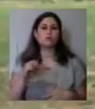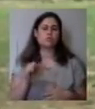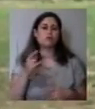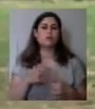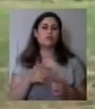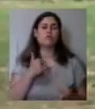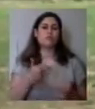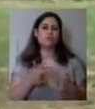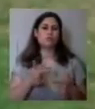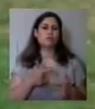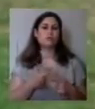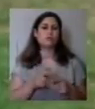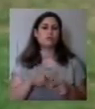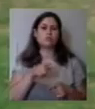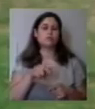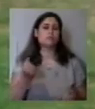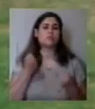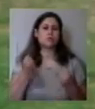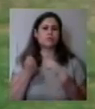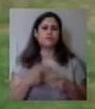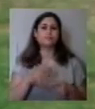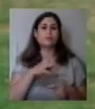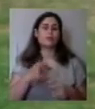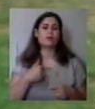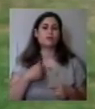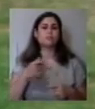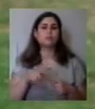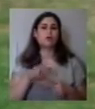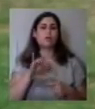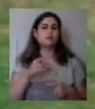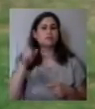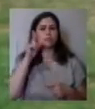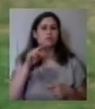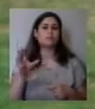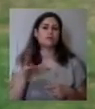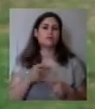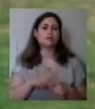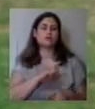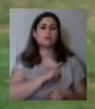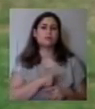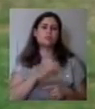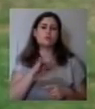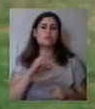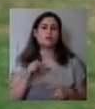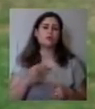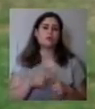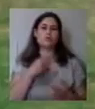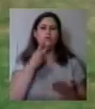готуємося по цих спортсменів. Ми знаємо Олексія, сильні сторони, і